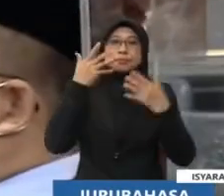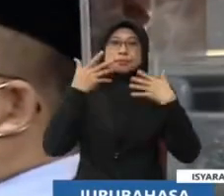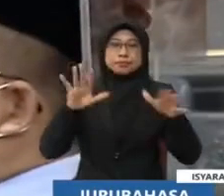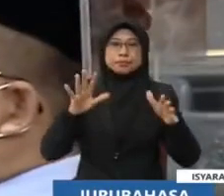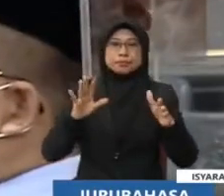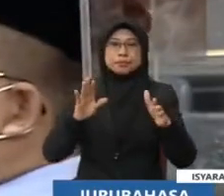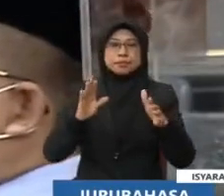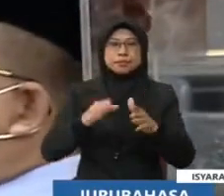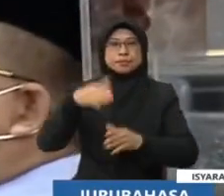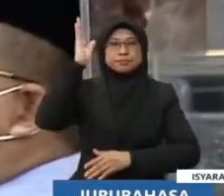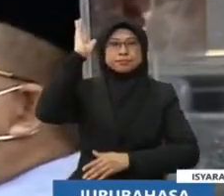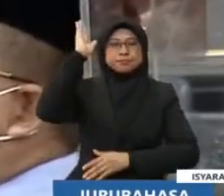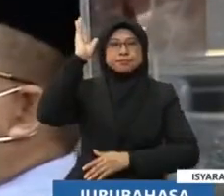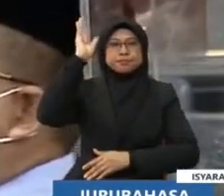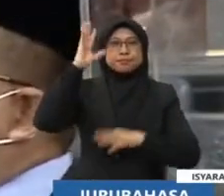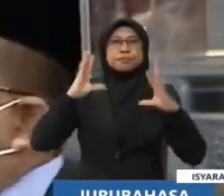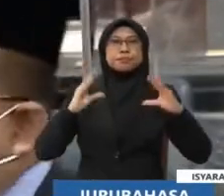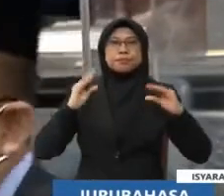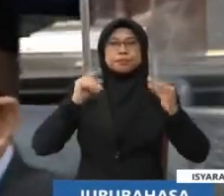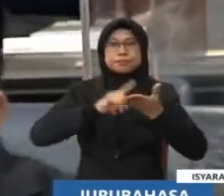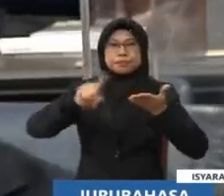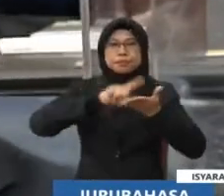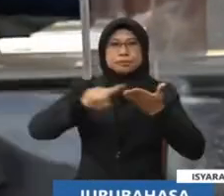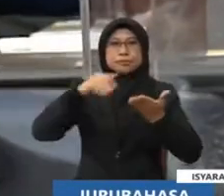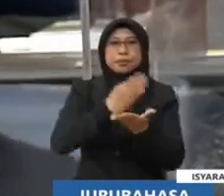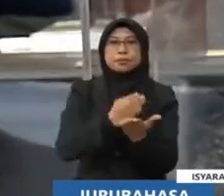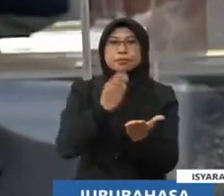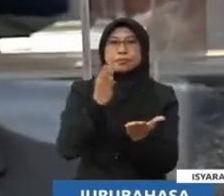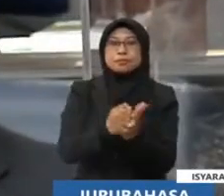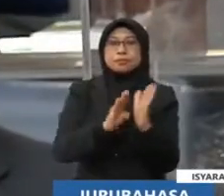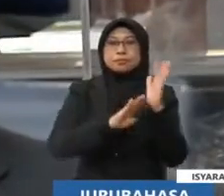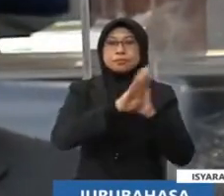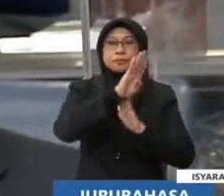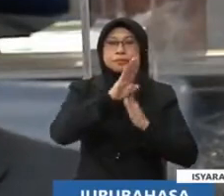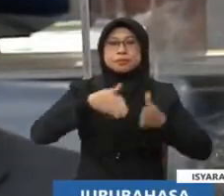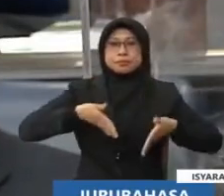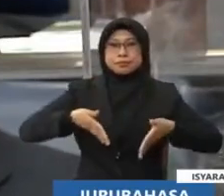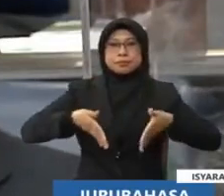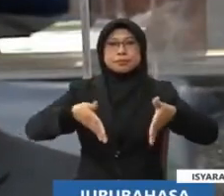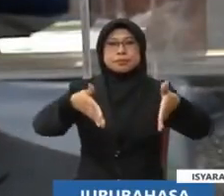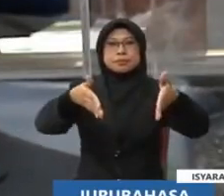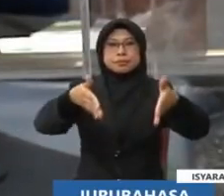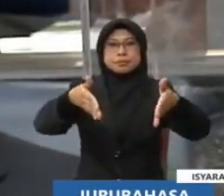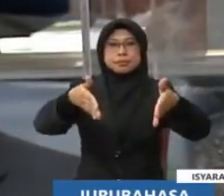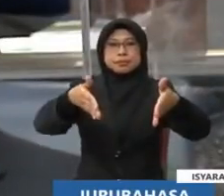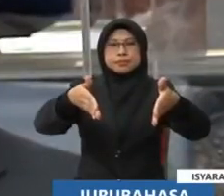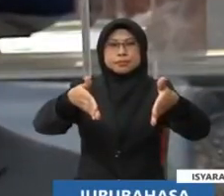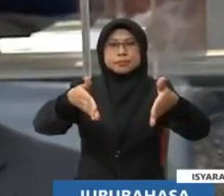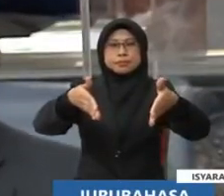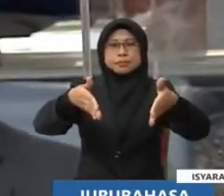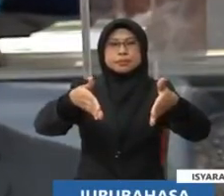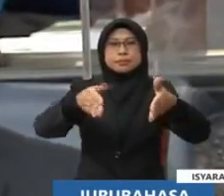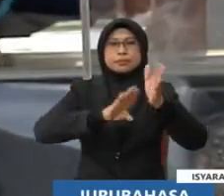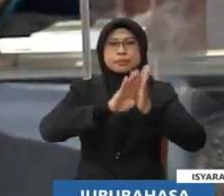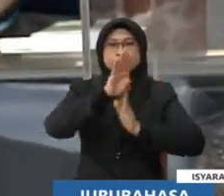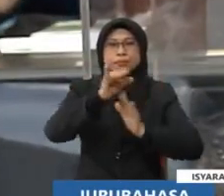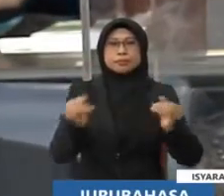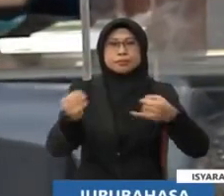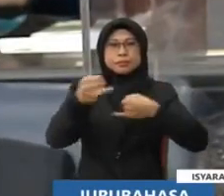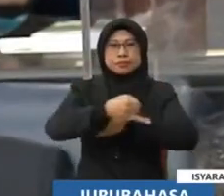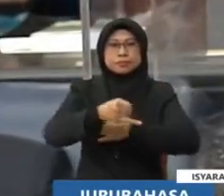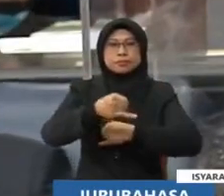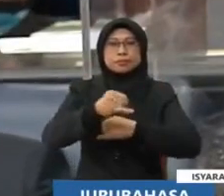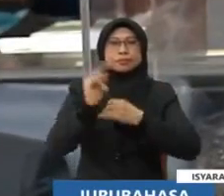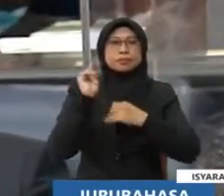telah dibentangkan dalam mesyuarat pemeriksaan anggaran bajet pembangunan jalan pembangunan Jabatan-Jabatan Negeri